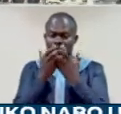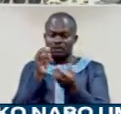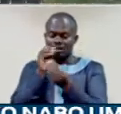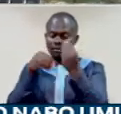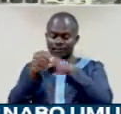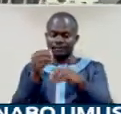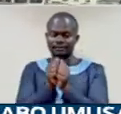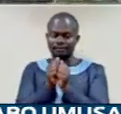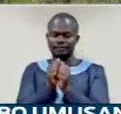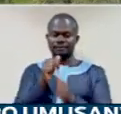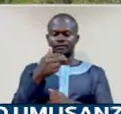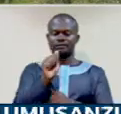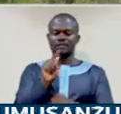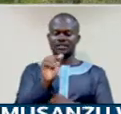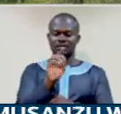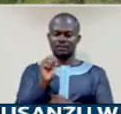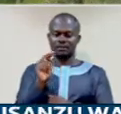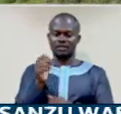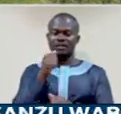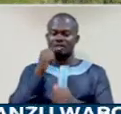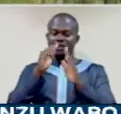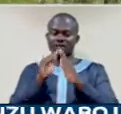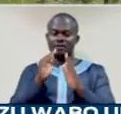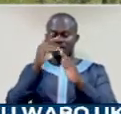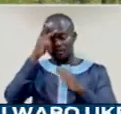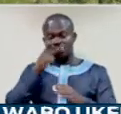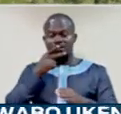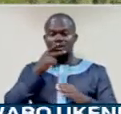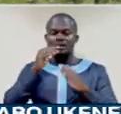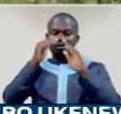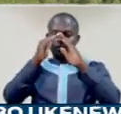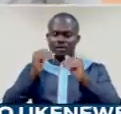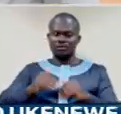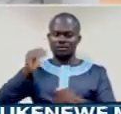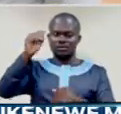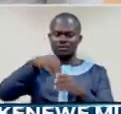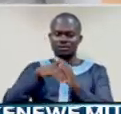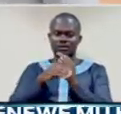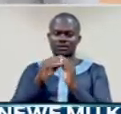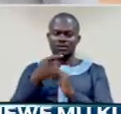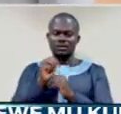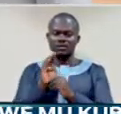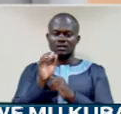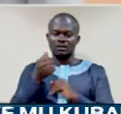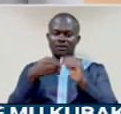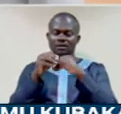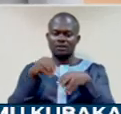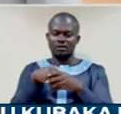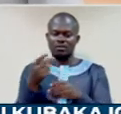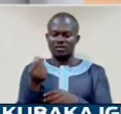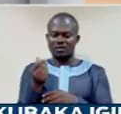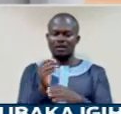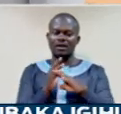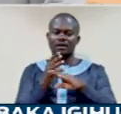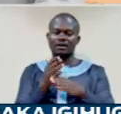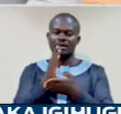gaciro. Hakizimana Defense avuga ko hari inzu y'ababyeyi be yamagorofa abiri yo mu mujyi wa Gicumbi yagurishijwe mu cyamunara ku mafaranga angana